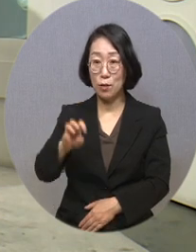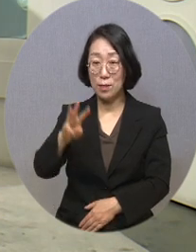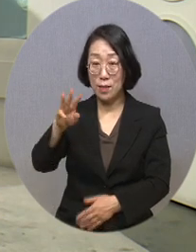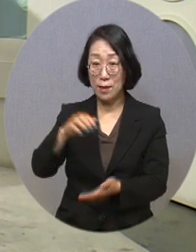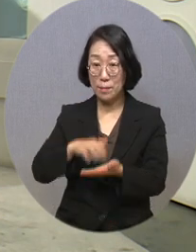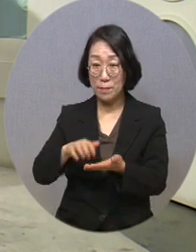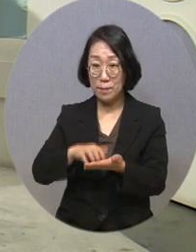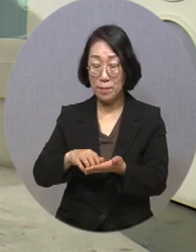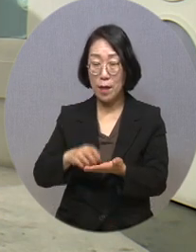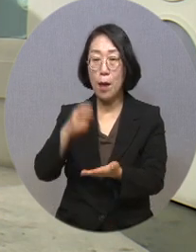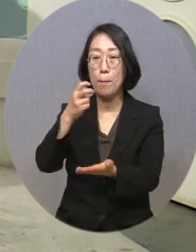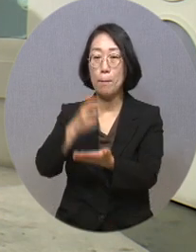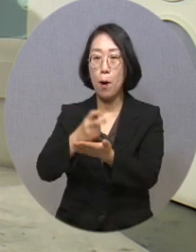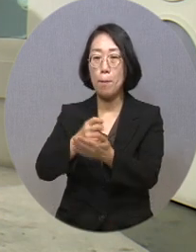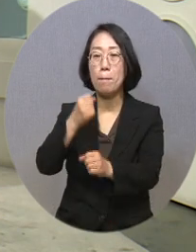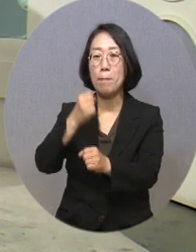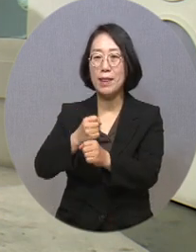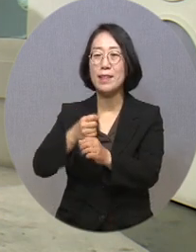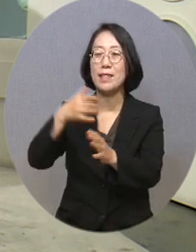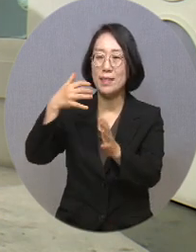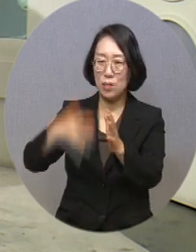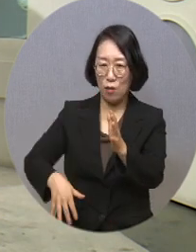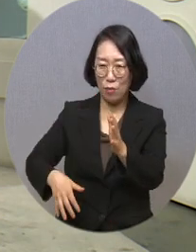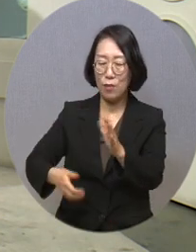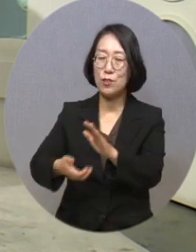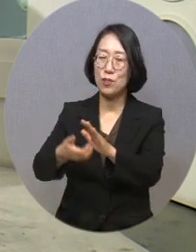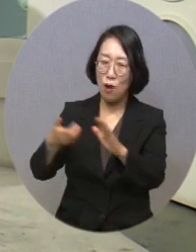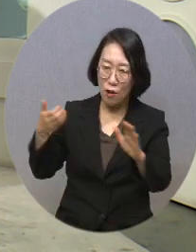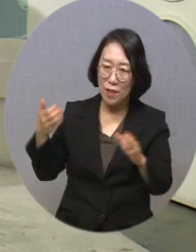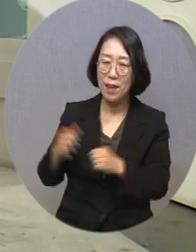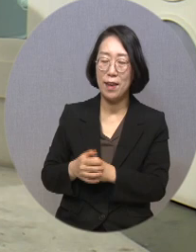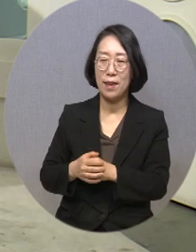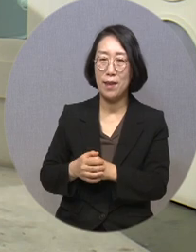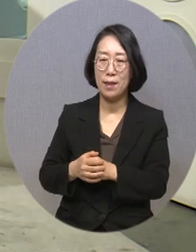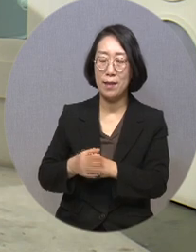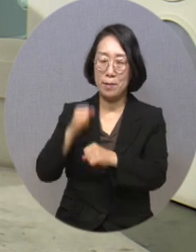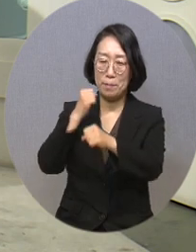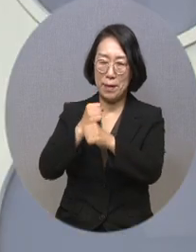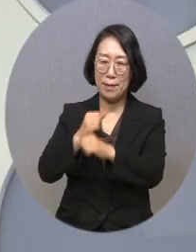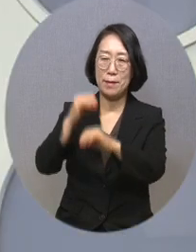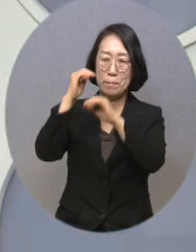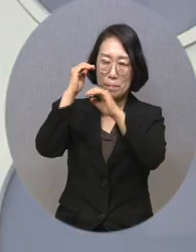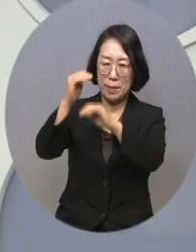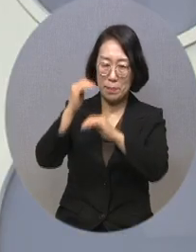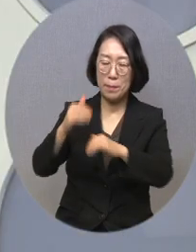세무사법이 개정되기 이전에 이 아젠다를 이제 확정을 지었습니다. 예.